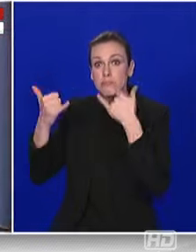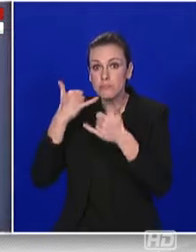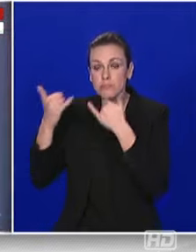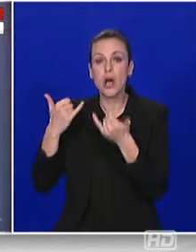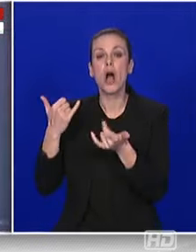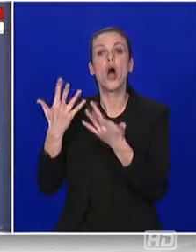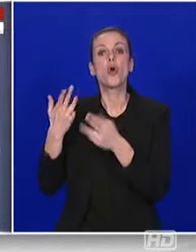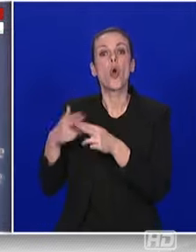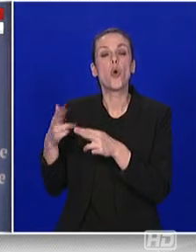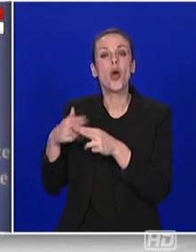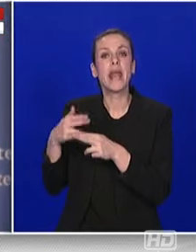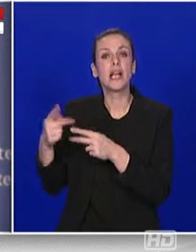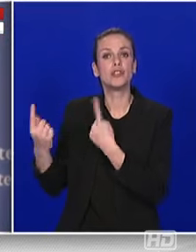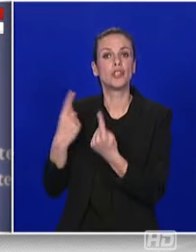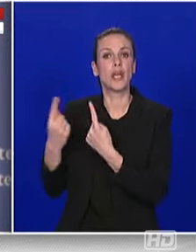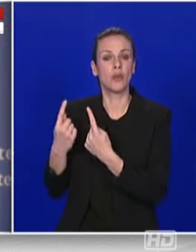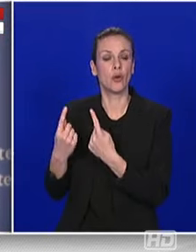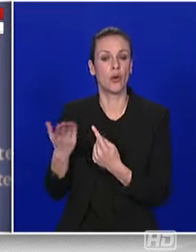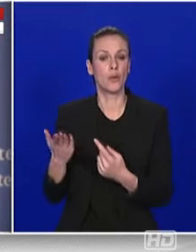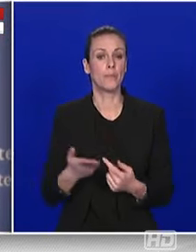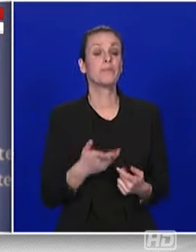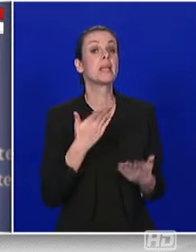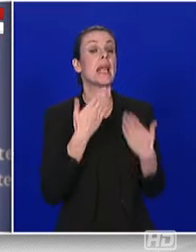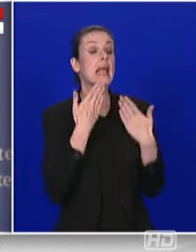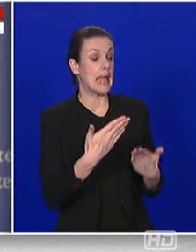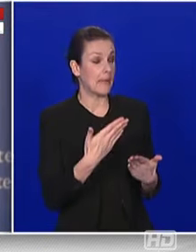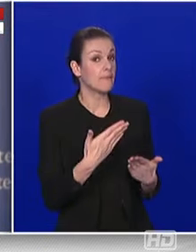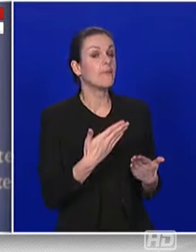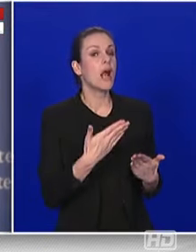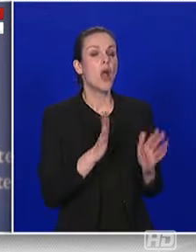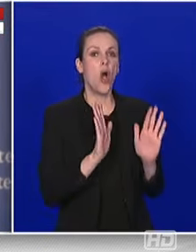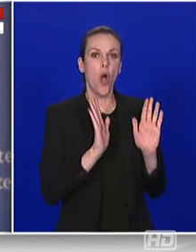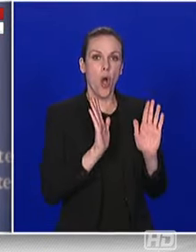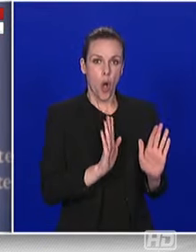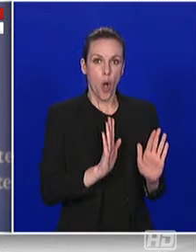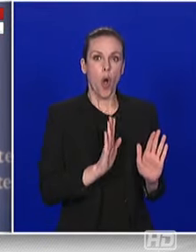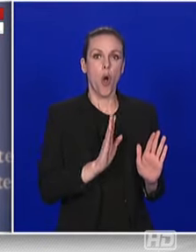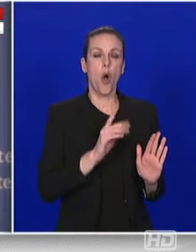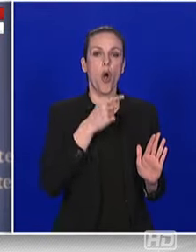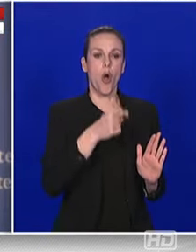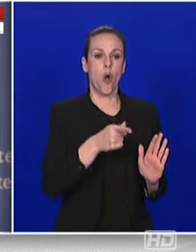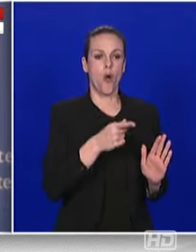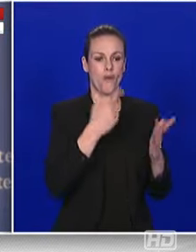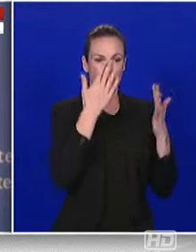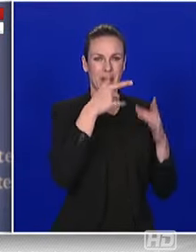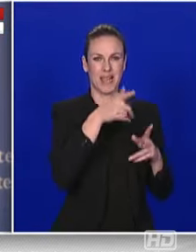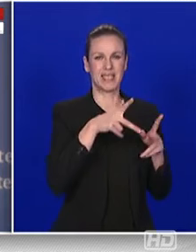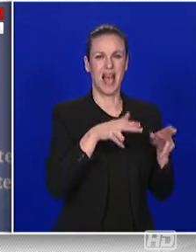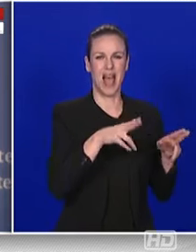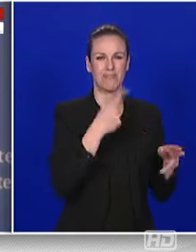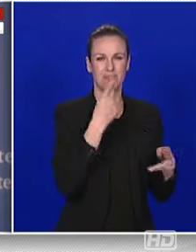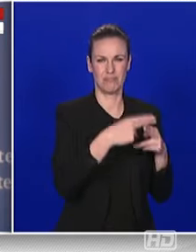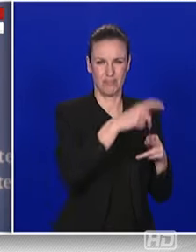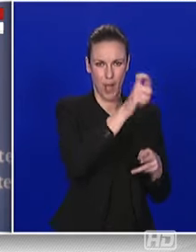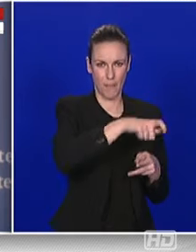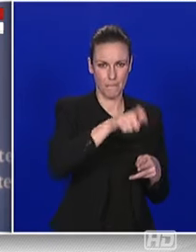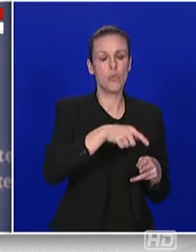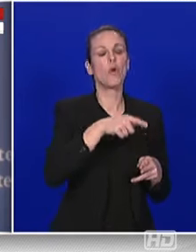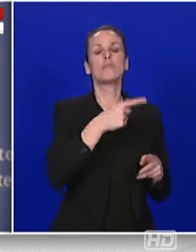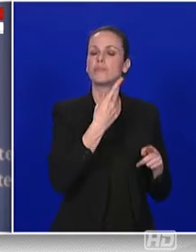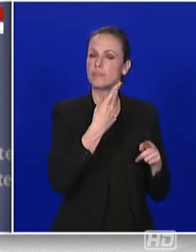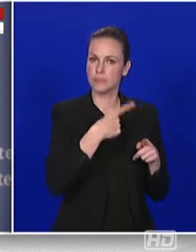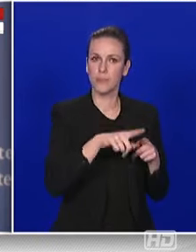je riješenih slučajeva? Hvala vam. Dakle, ovako, briga za onkološke pacijente u našem fokusu i upravo zato je